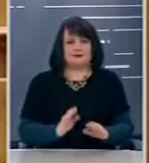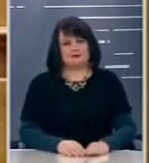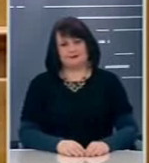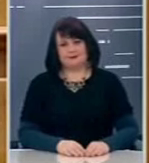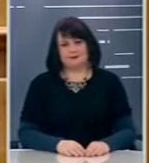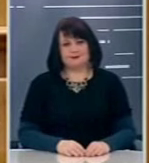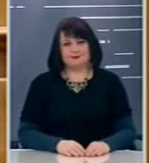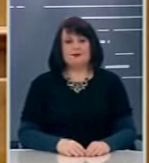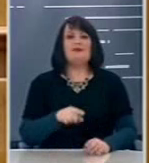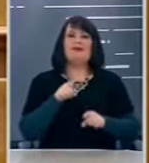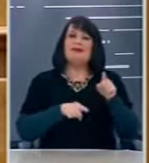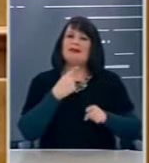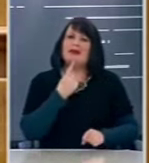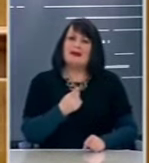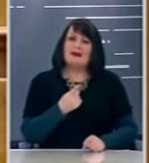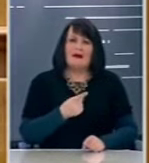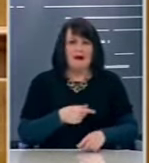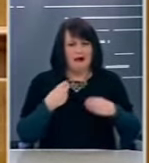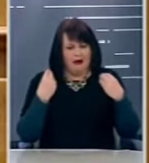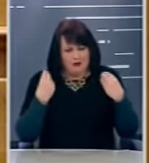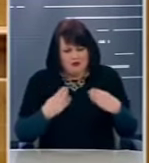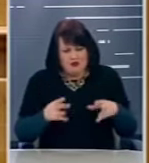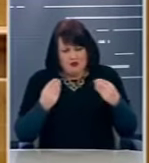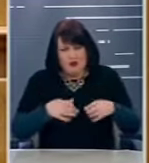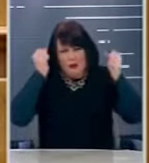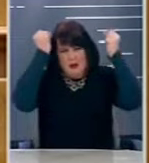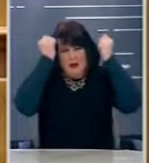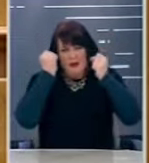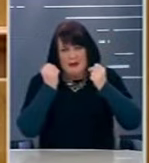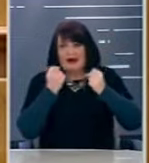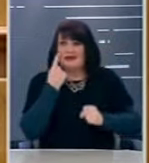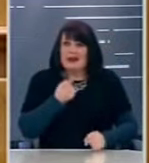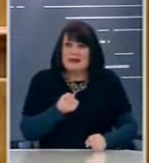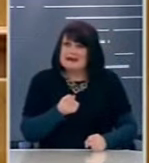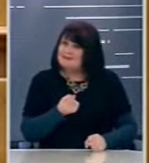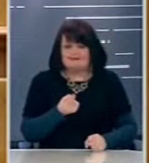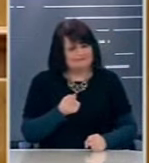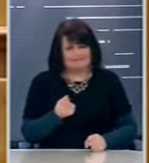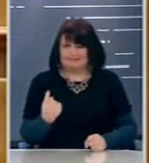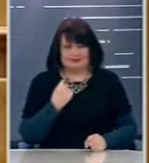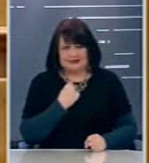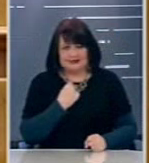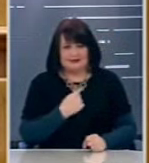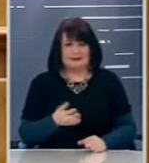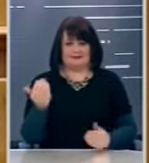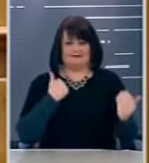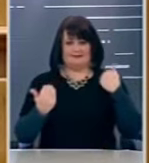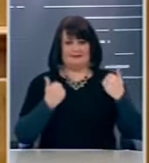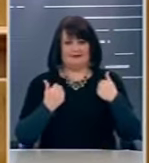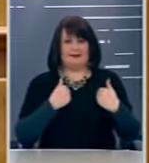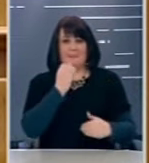Διαψεύστηκαν λοιπόν οι Κασάνδρες. Και τελικά, ενώ μας λέγανε ότι δεν θα πιάσουμε το στόχο